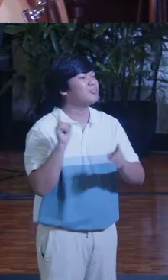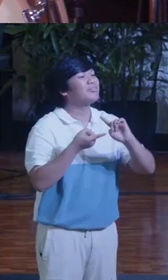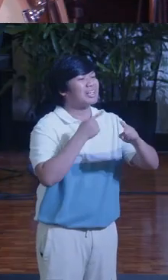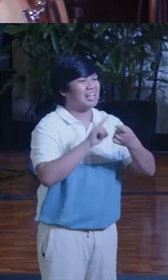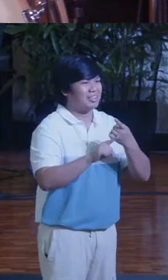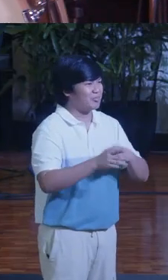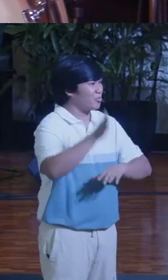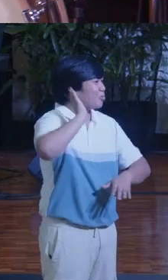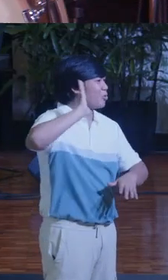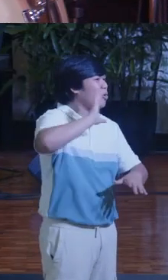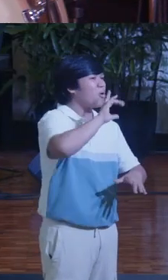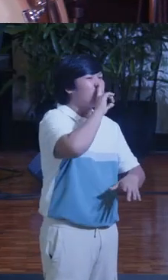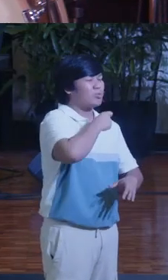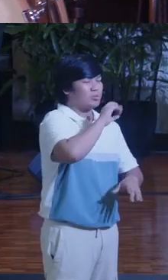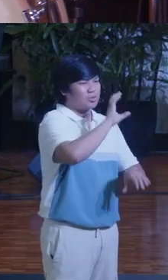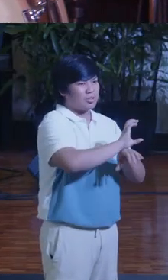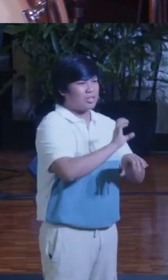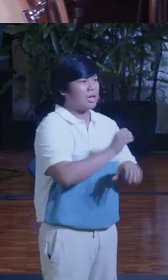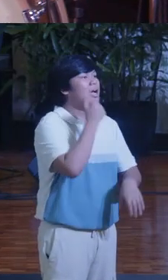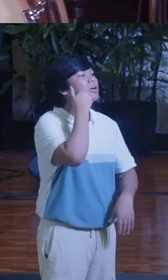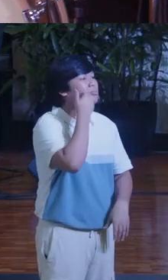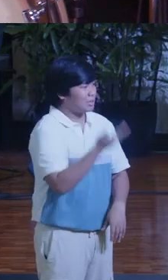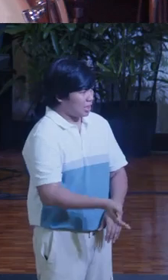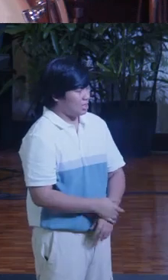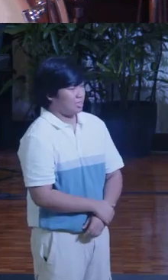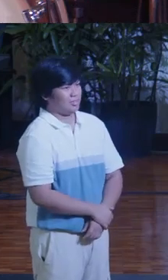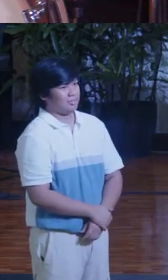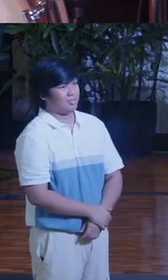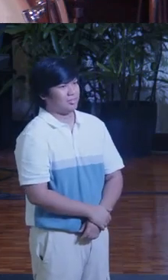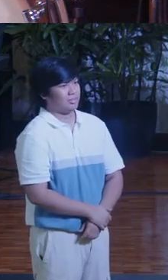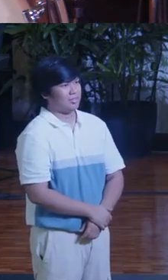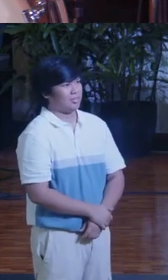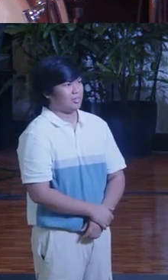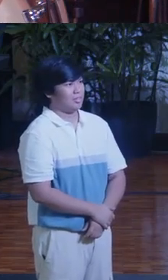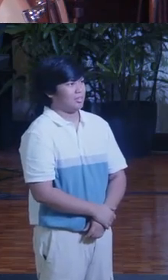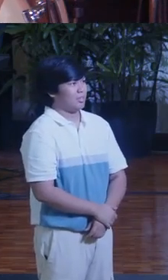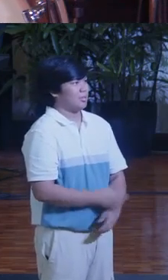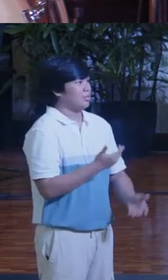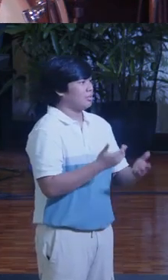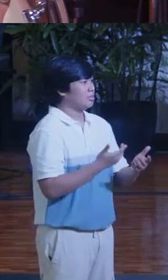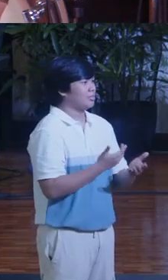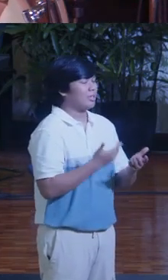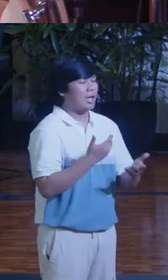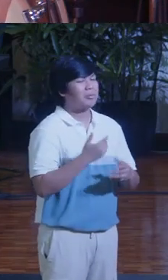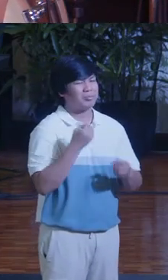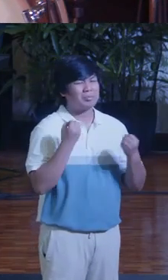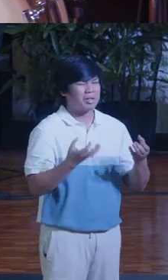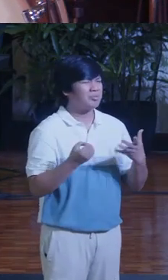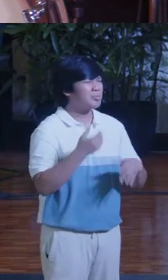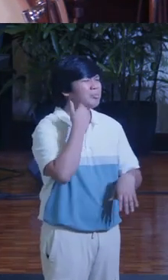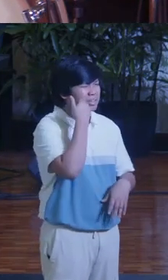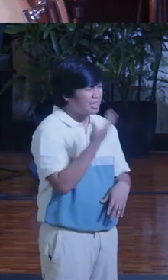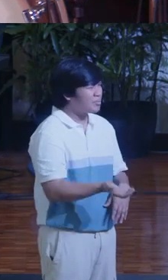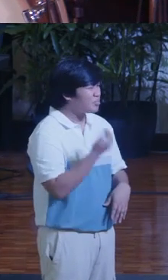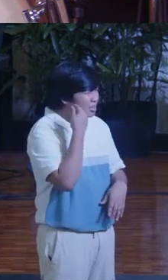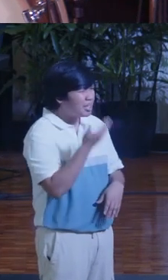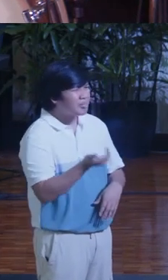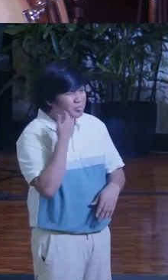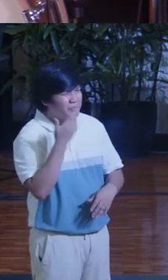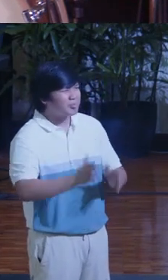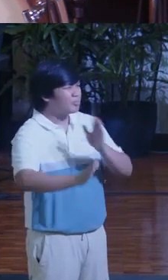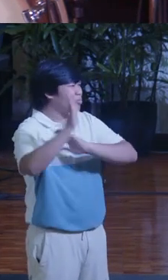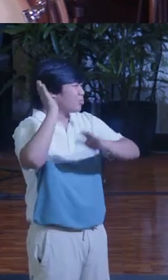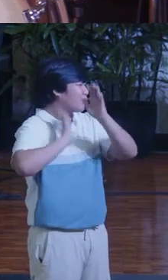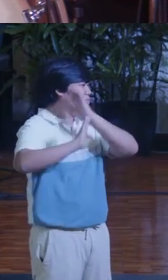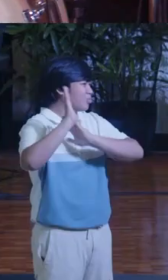Di Guzman. Yumaon na rin. No? Ate Liway, baka hindi nyo nababalitaan. No? Yung mga kakilala natin